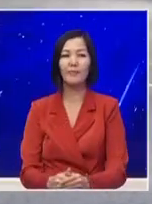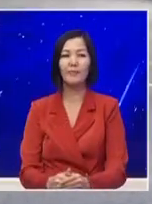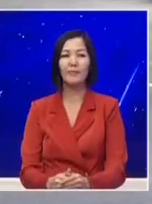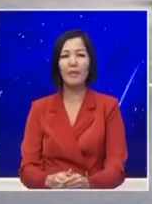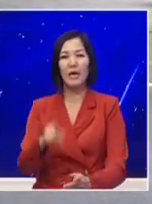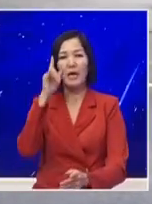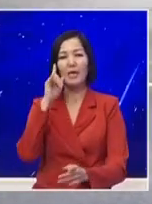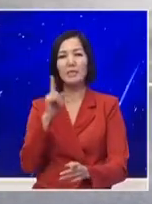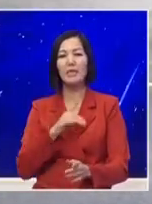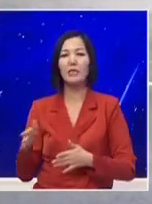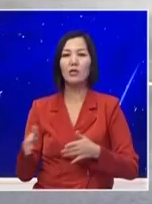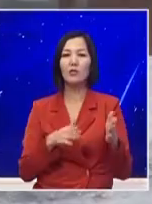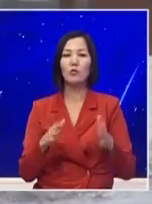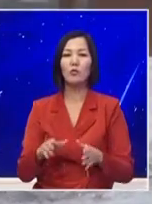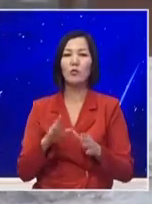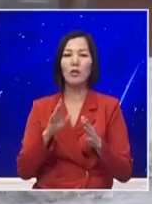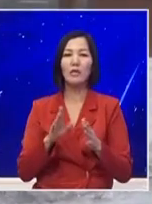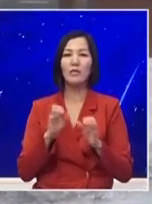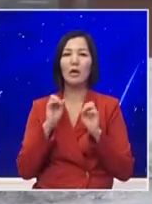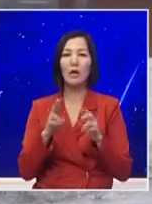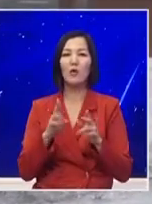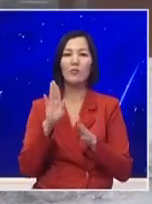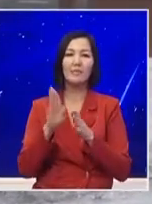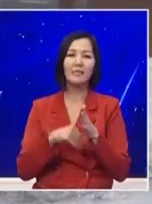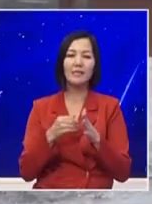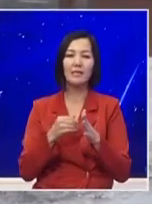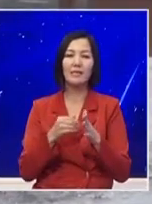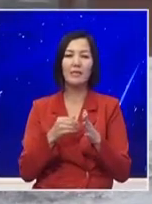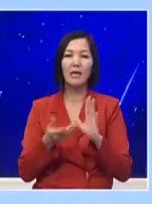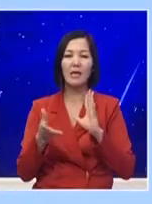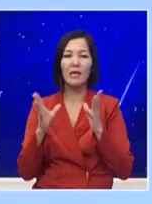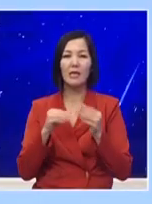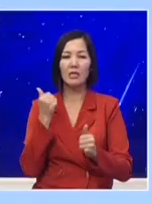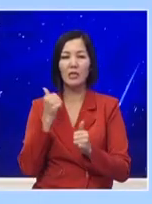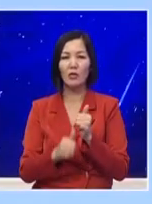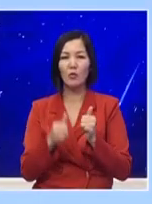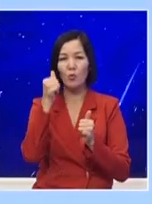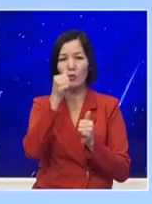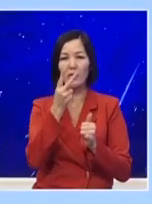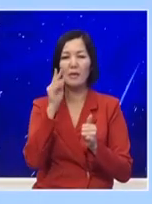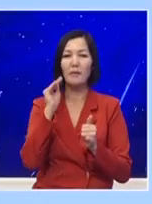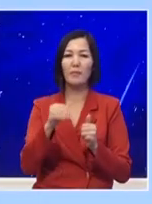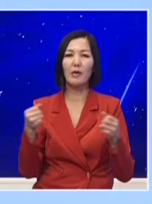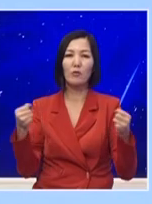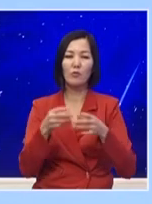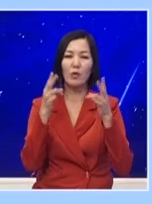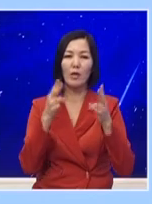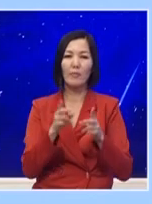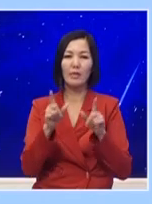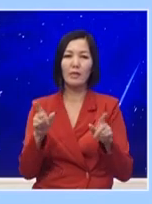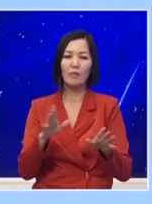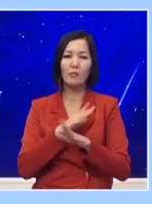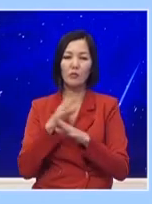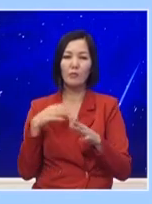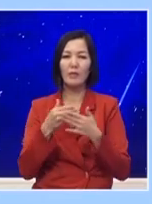Елімізде жол қауіпсіздігін бағалаудың халықаралық APRAP жүйесі іске қосылады. Өйткені жыл сайын жол көлік апатынан 2000-нан аса адам көз жұмады. Оқыс оқиғаның